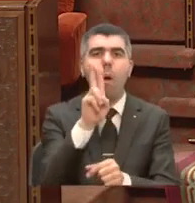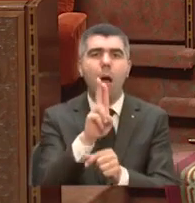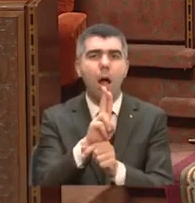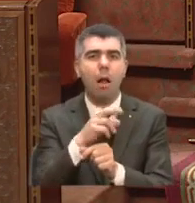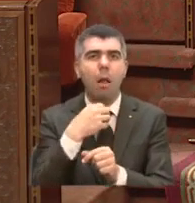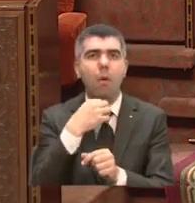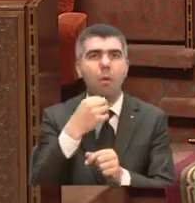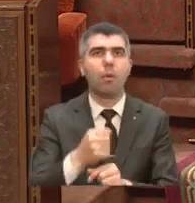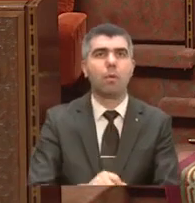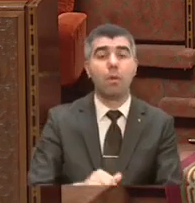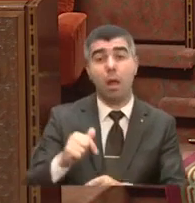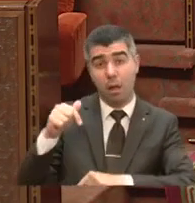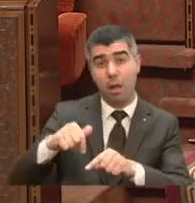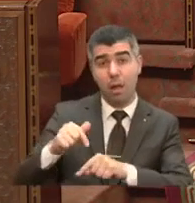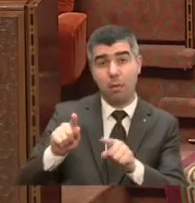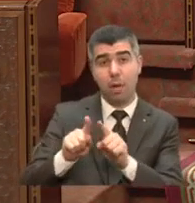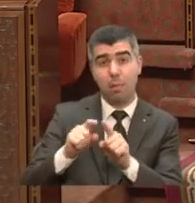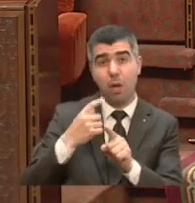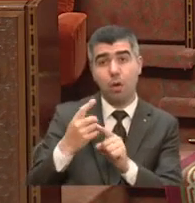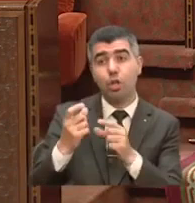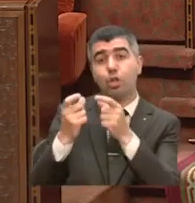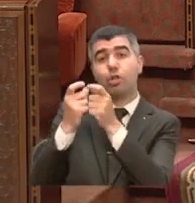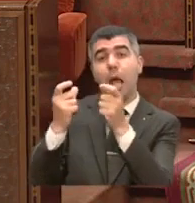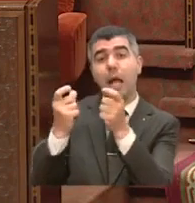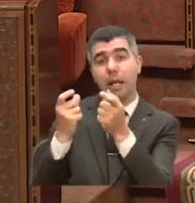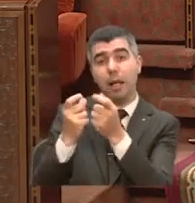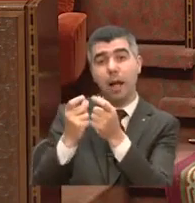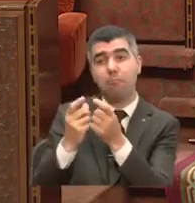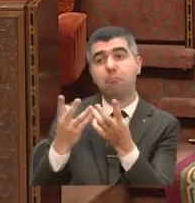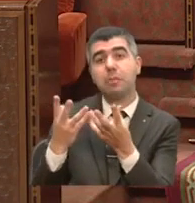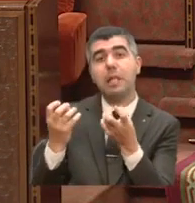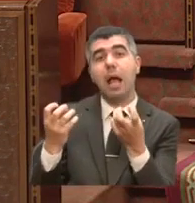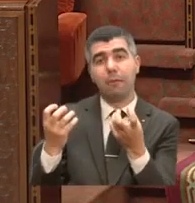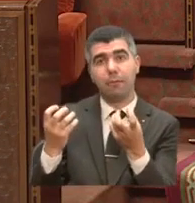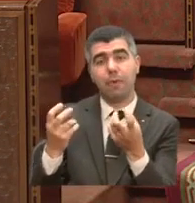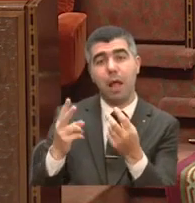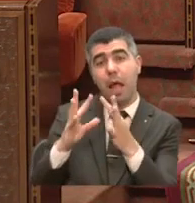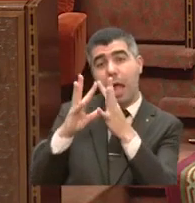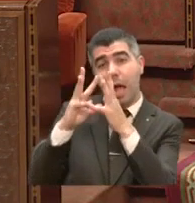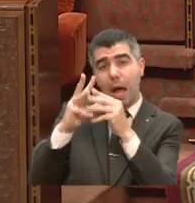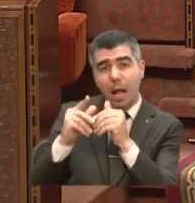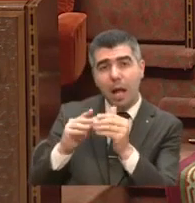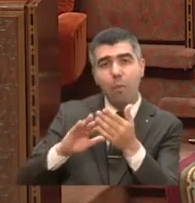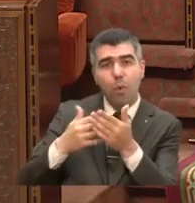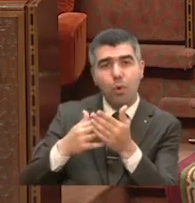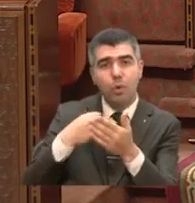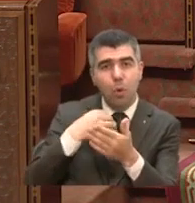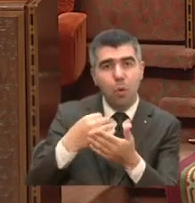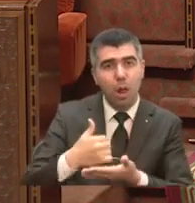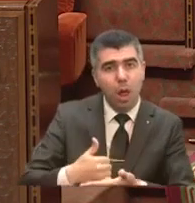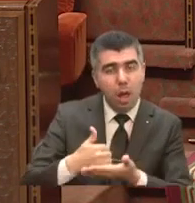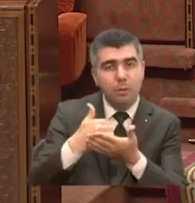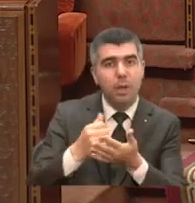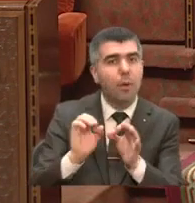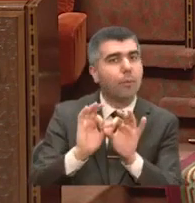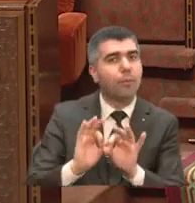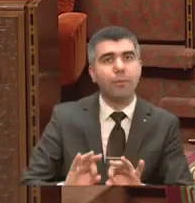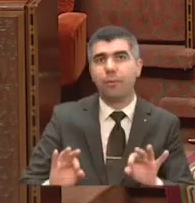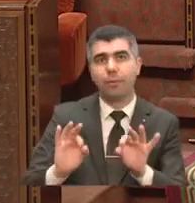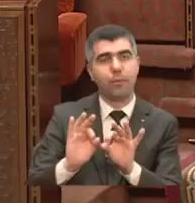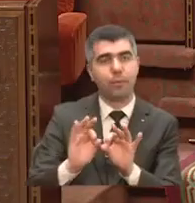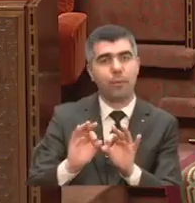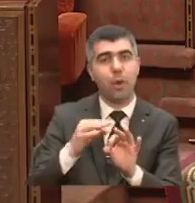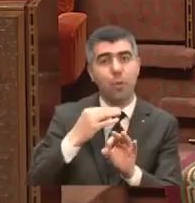دار فيه استثمارات ولا ما كاينش فيه؟ الأرقام اللي جبتي بها كلها غلط، وأنا يمكن لي نعطيك بالتفصيل شنو اللي دار في فحص